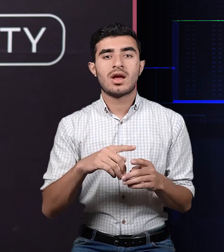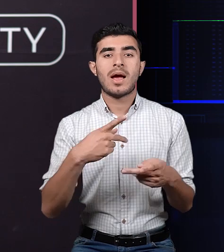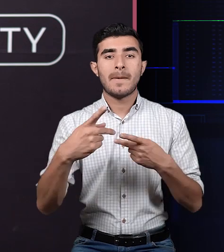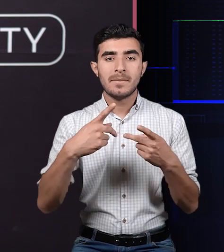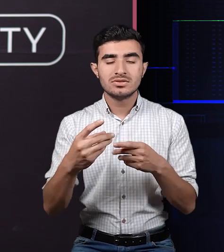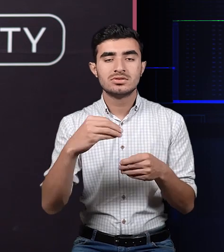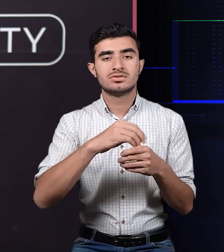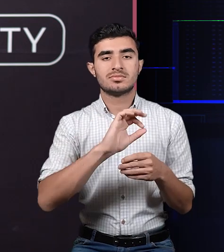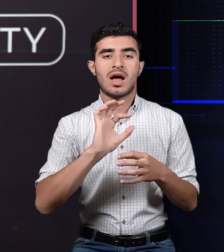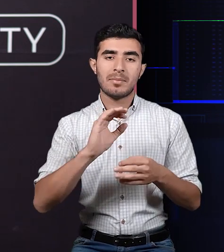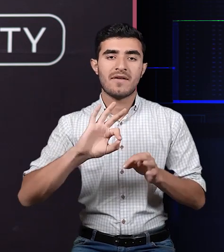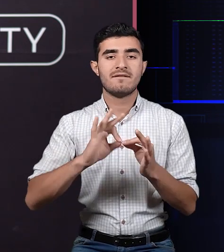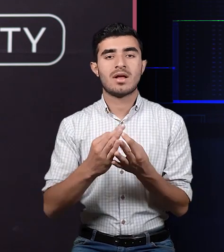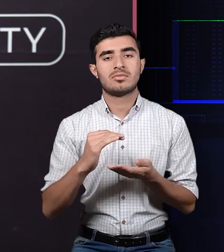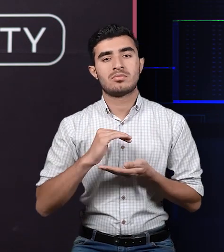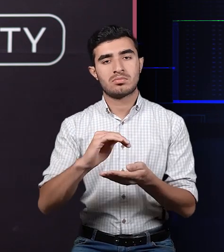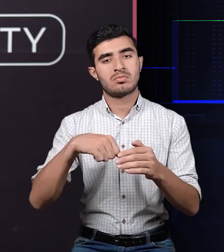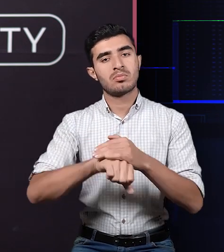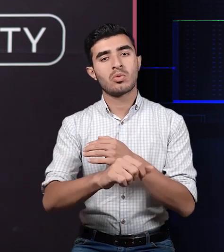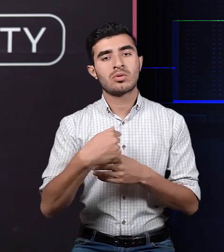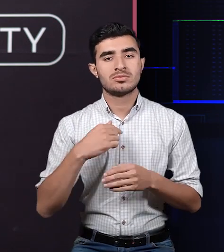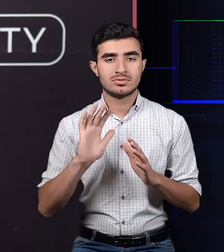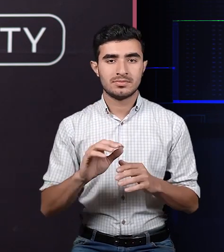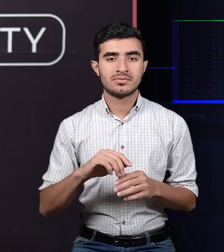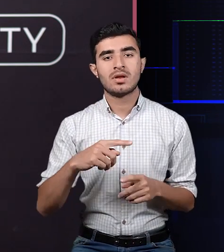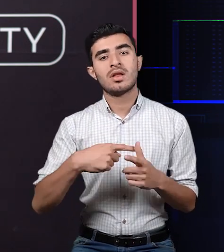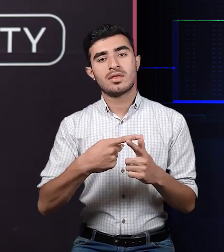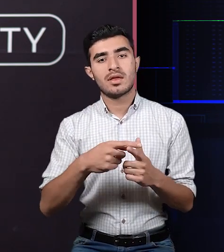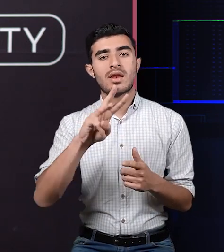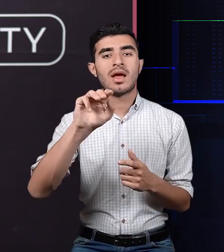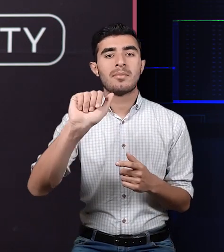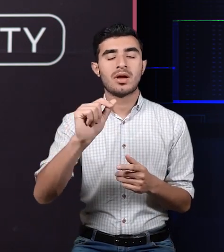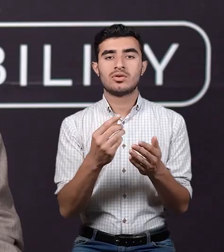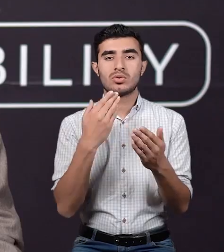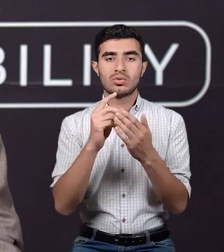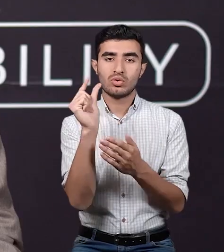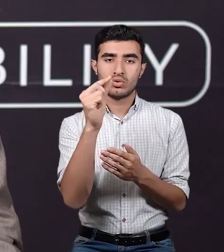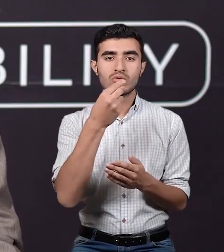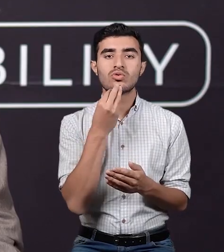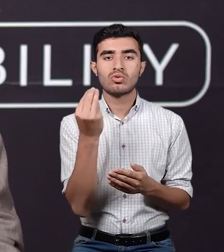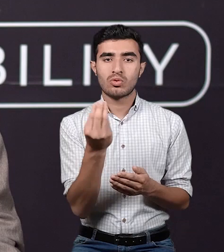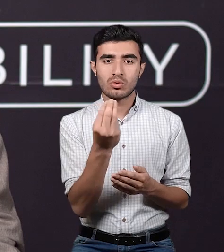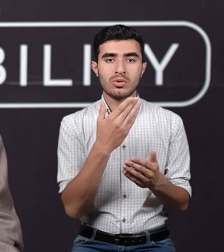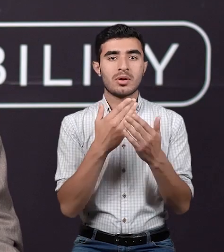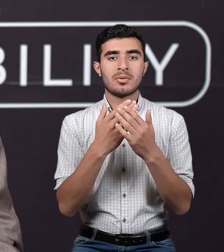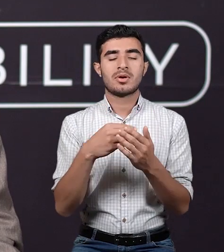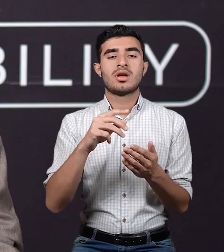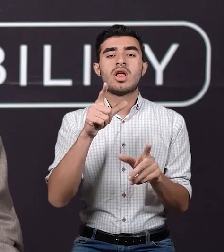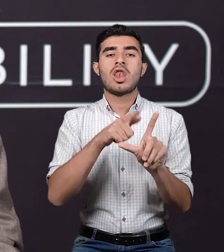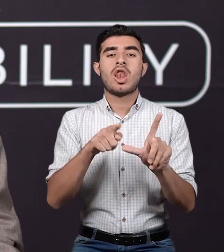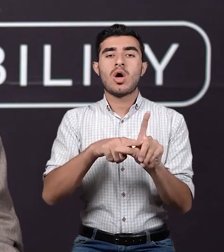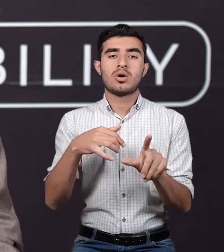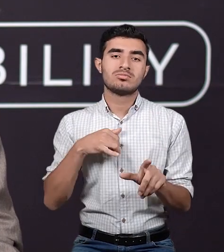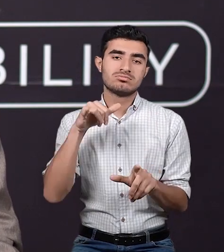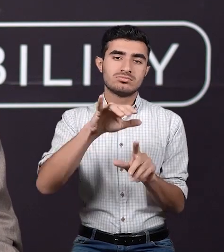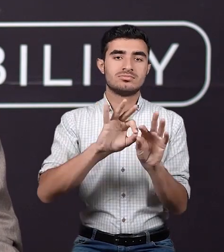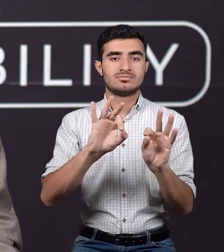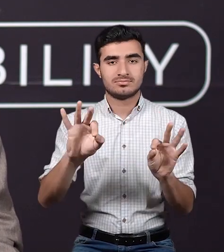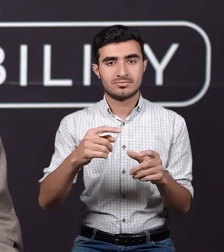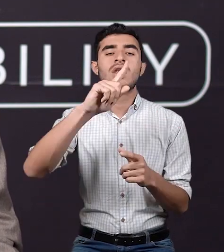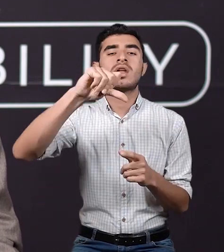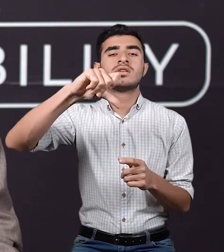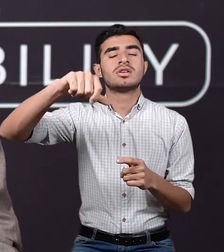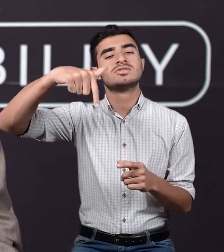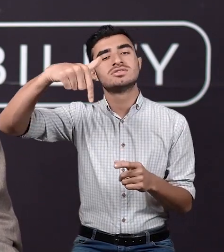کچھ کاروبار وغیرہ کرتے تھے۔ ایک اوسط درجے کے گھرانے میں پیدا ہوا۔ ایم اے اردو کے لیے میں گورنمنٹ کالج یونیورسٹی لاہور چلا